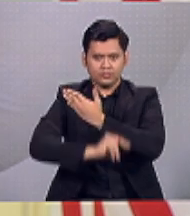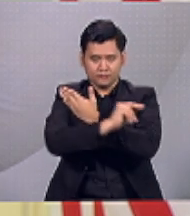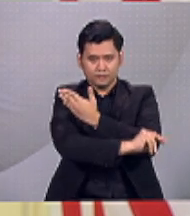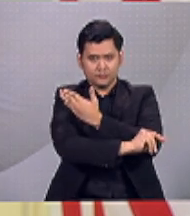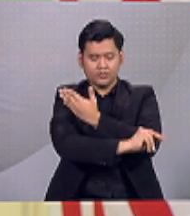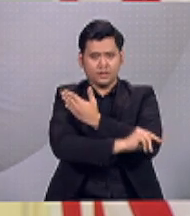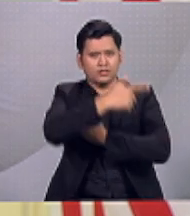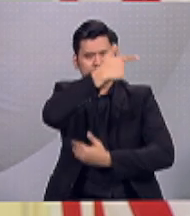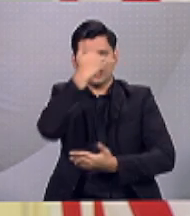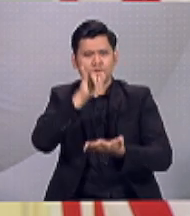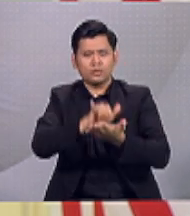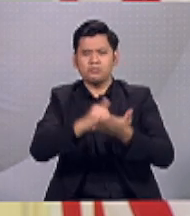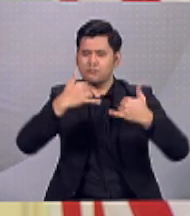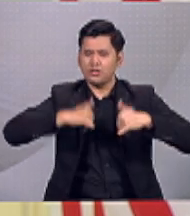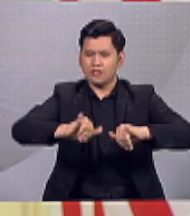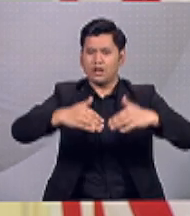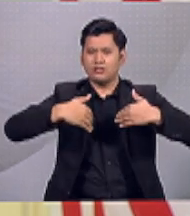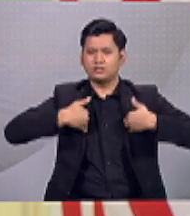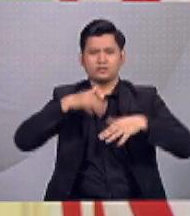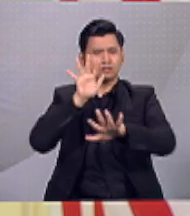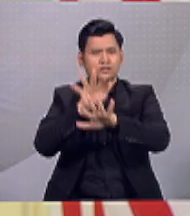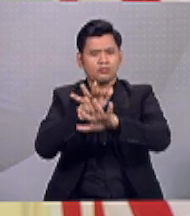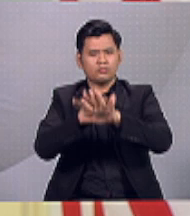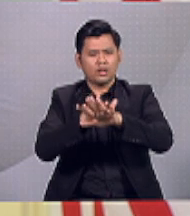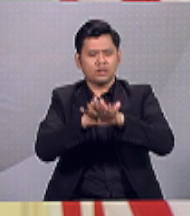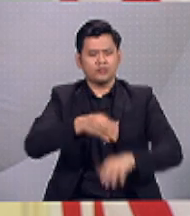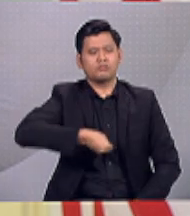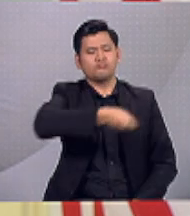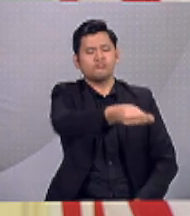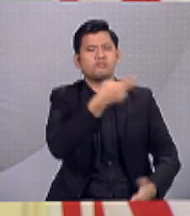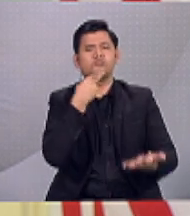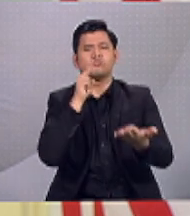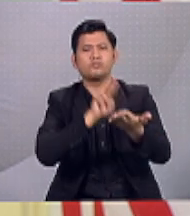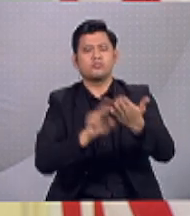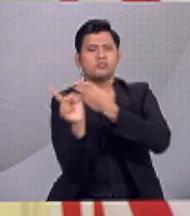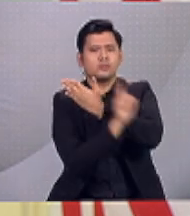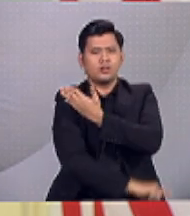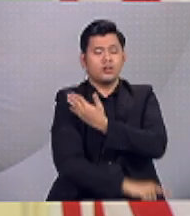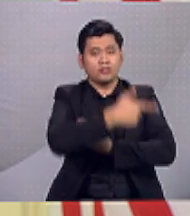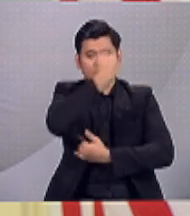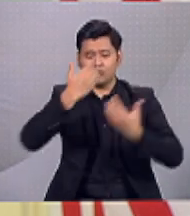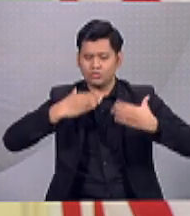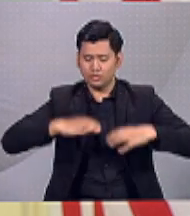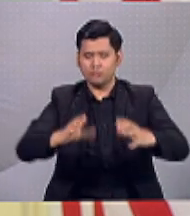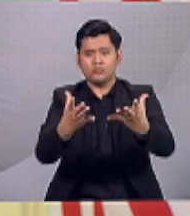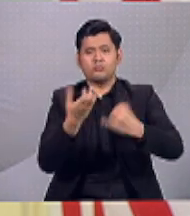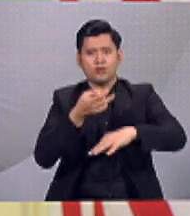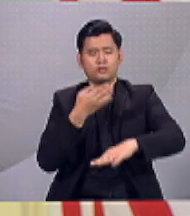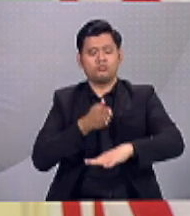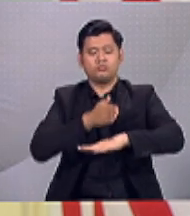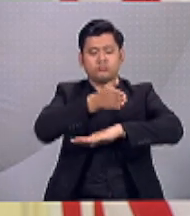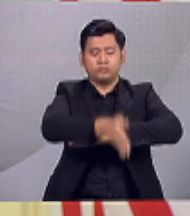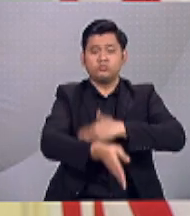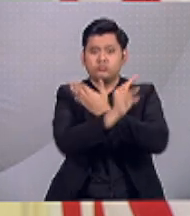ada ramai yang dikompaun kerana cubaan rentas negeri. Jadi saya harap patuhlah